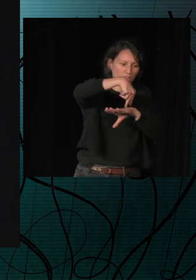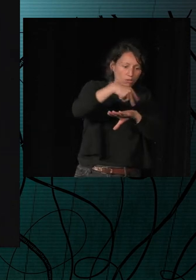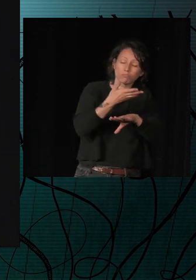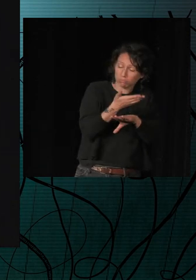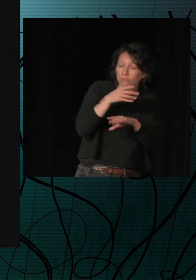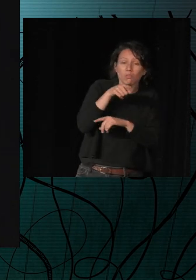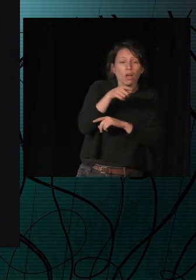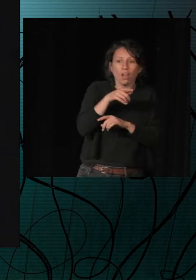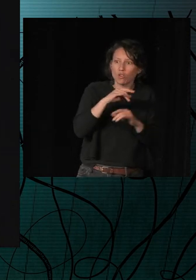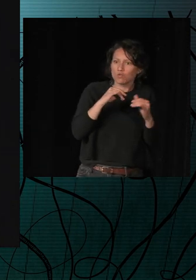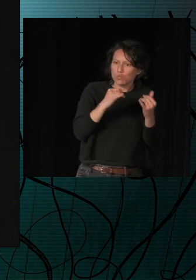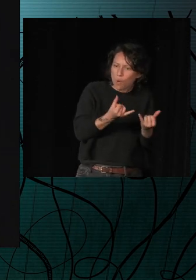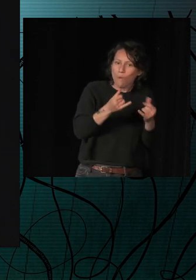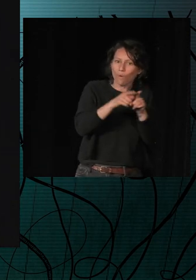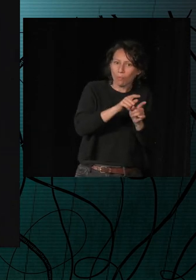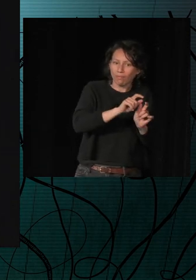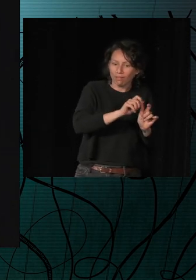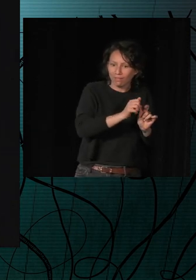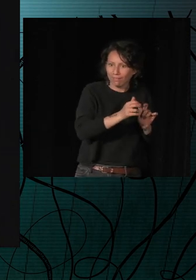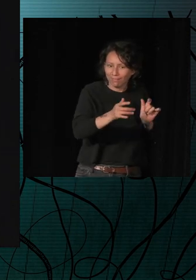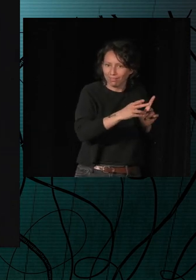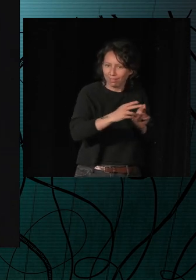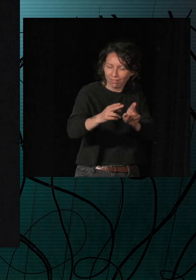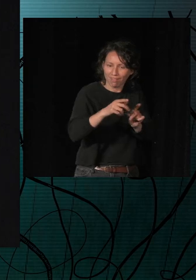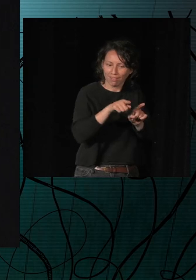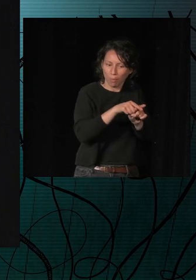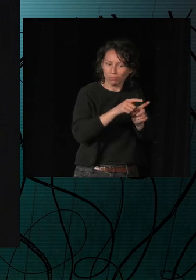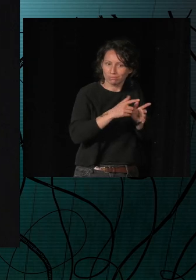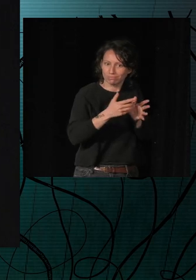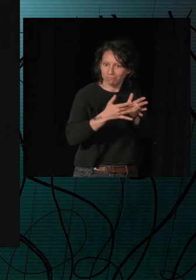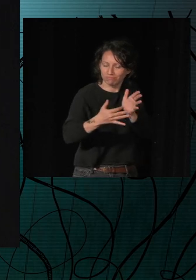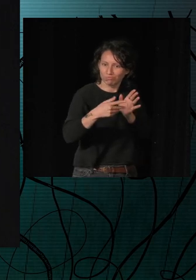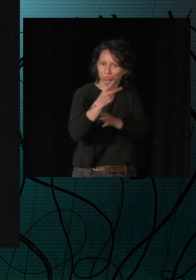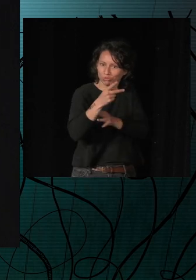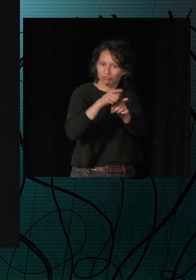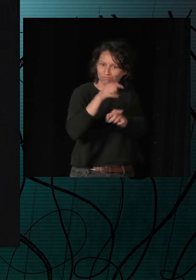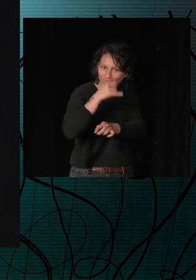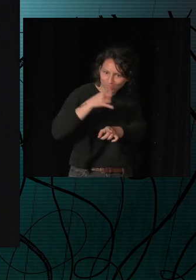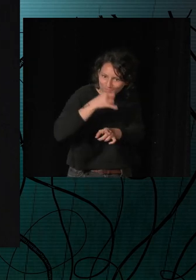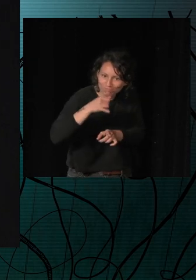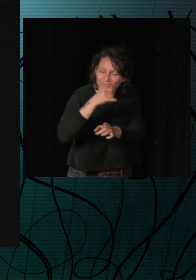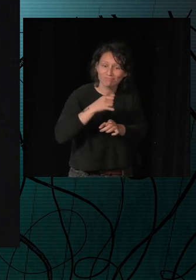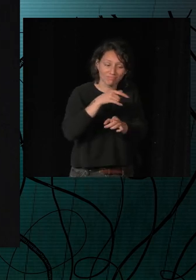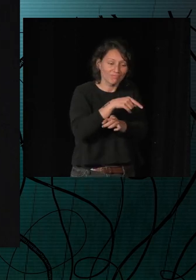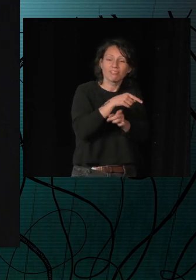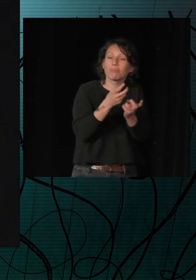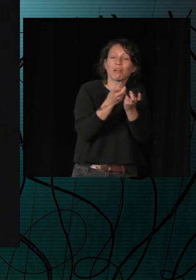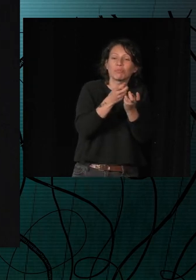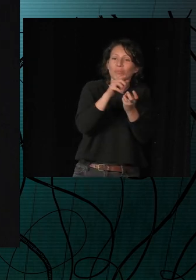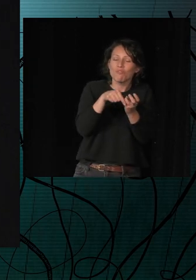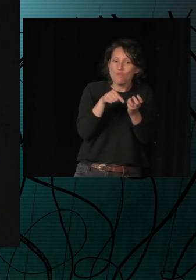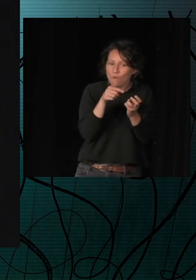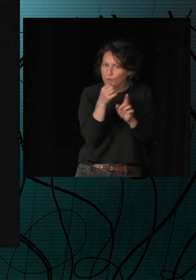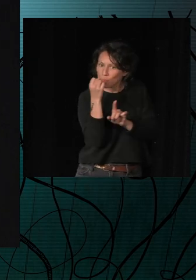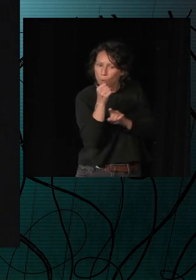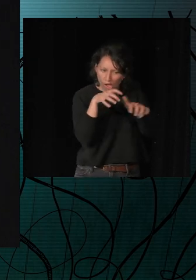l'absurde de plus en plus au fil de ces épisodes ou de toute façon la manière qu'on a d'affronter les zombies on va prendre tout ce qui nous passe par la main pour les éclater enfin il y a